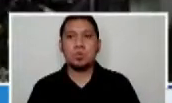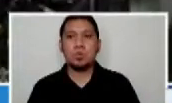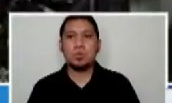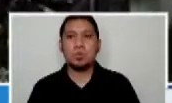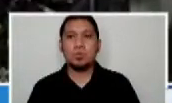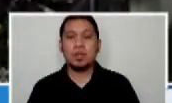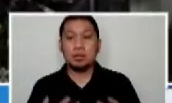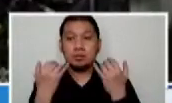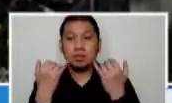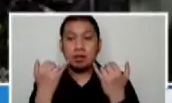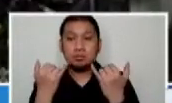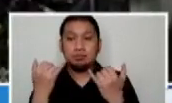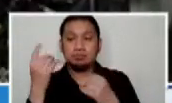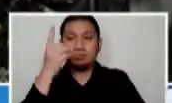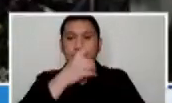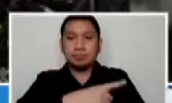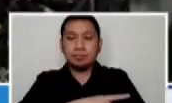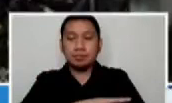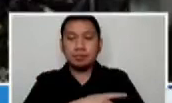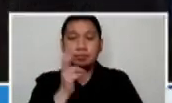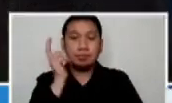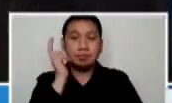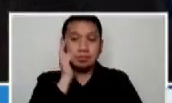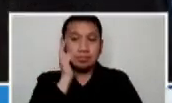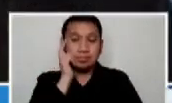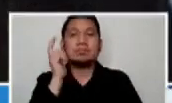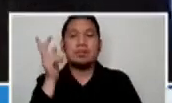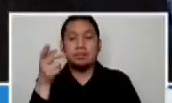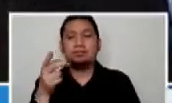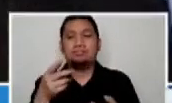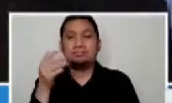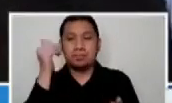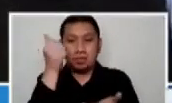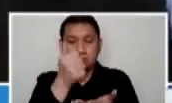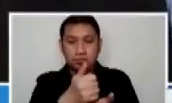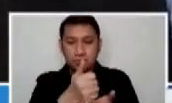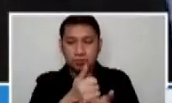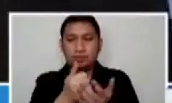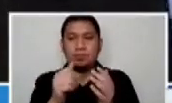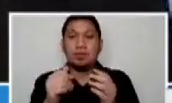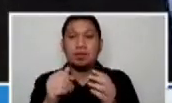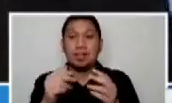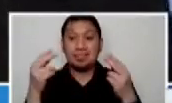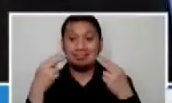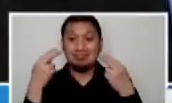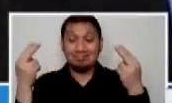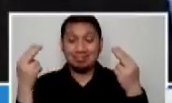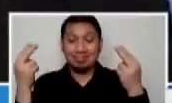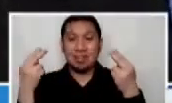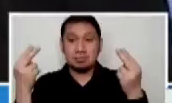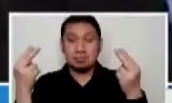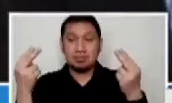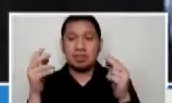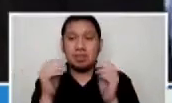Attorney Saidamen Pangarungan, ang kalihim ng National Commission on Muslim Filipinos. Aid Mubarak, sir.